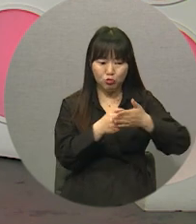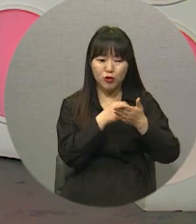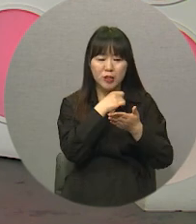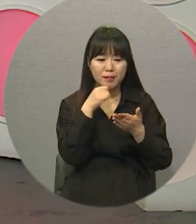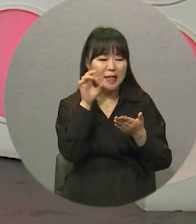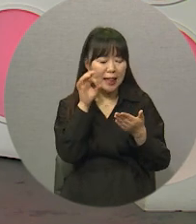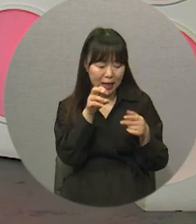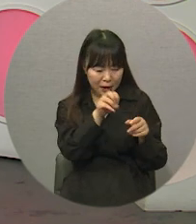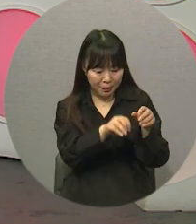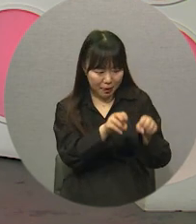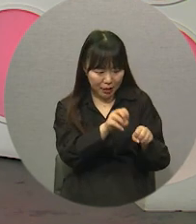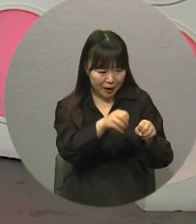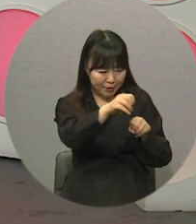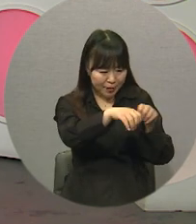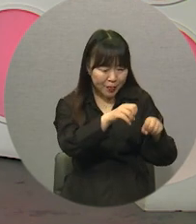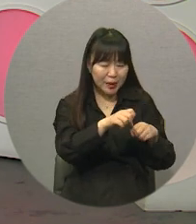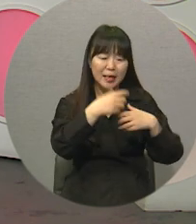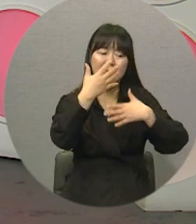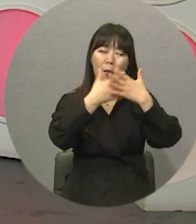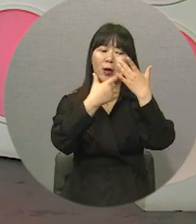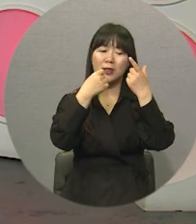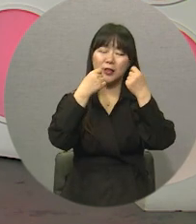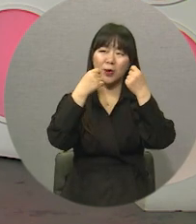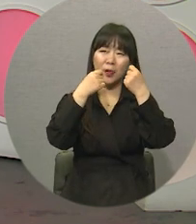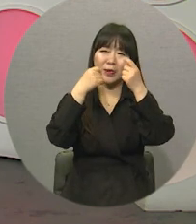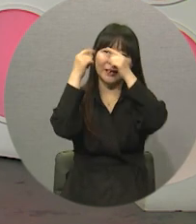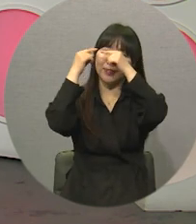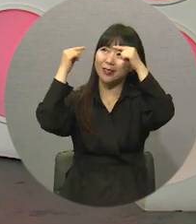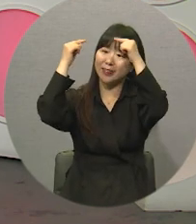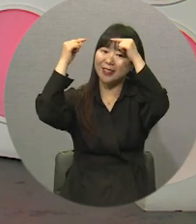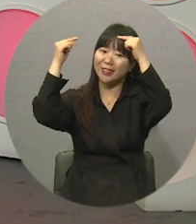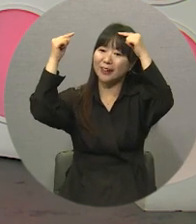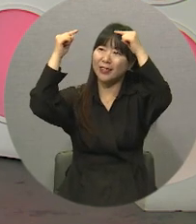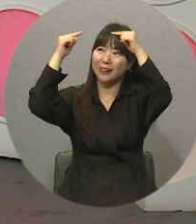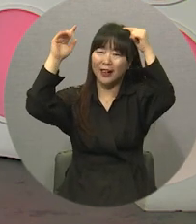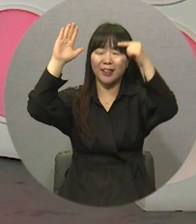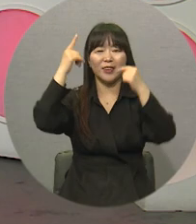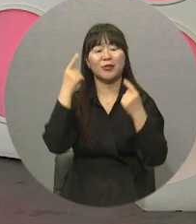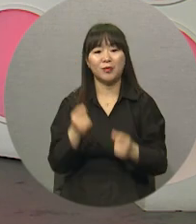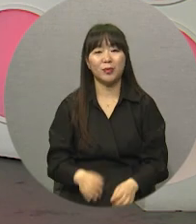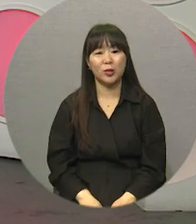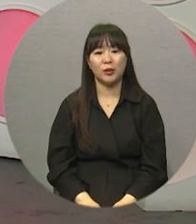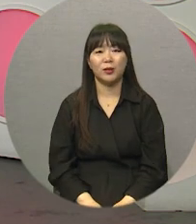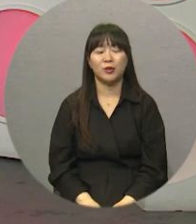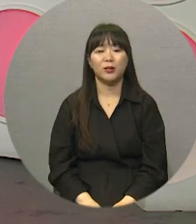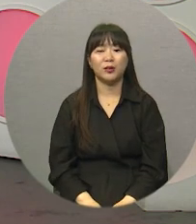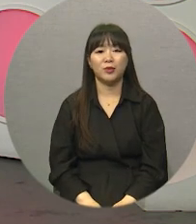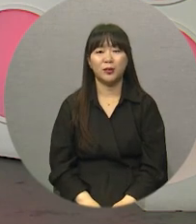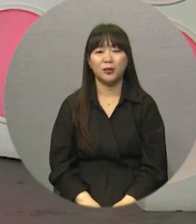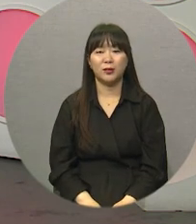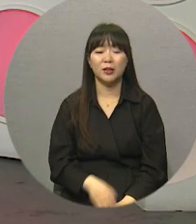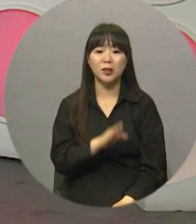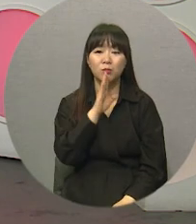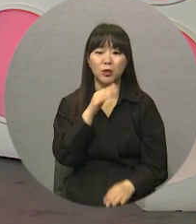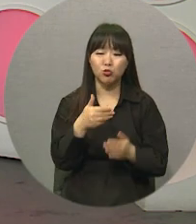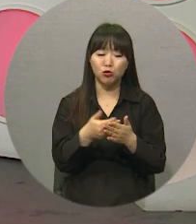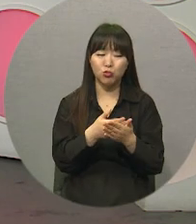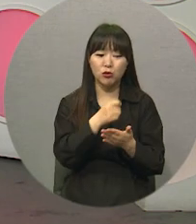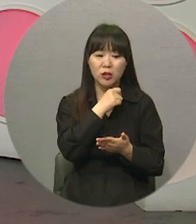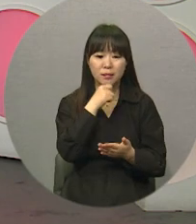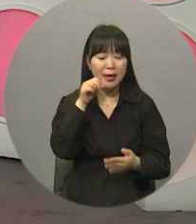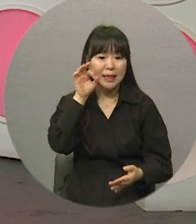모습이 그림이 이렇게 영화처럼 다 그려집니다. 그러니까요. 네. 그러니까요. 야, 진짜 그러고 보니까 누룽지